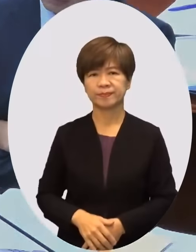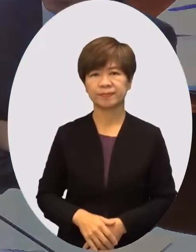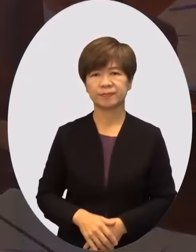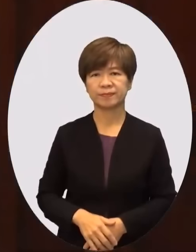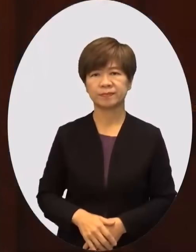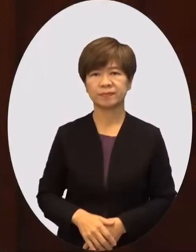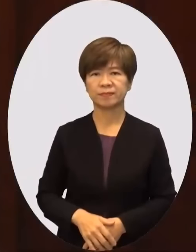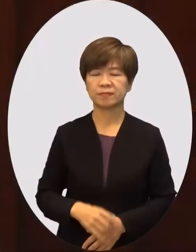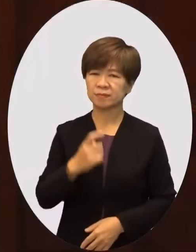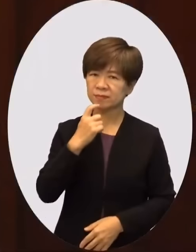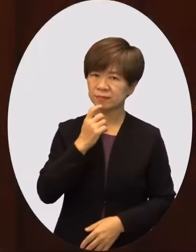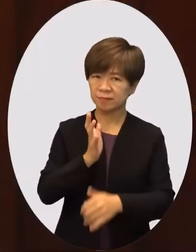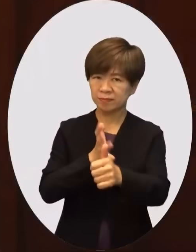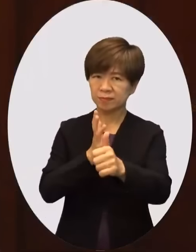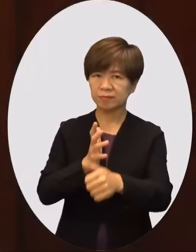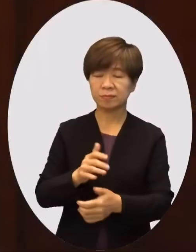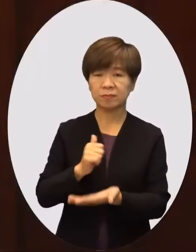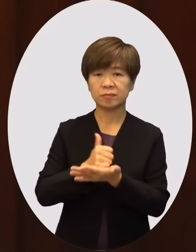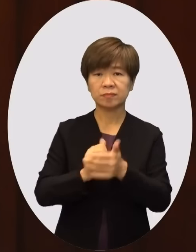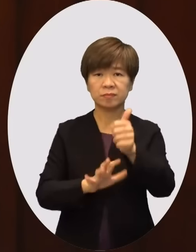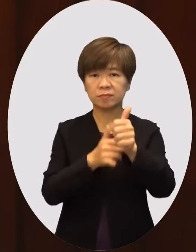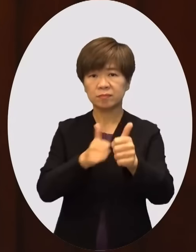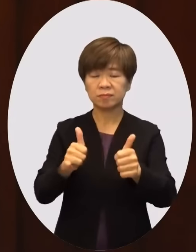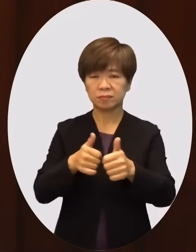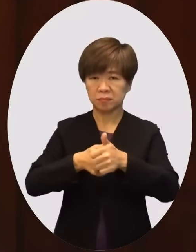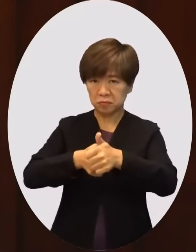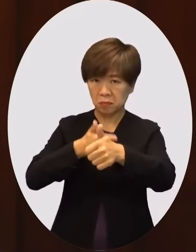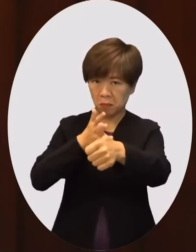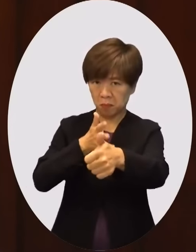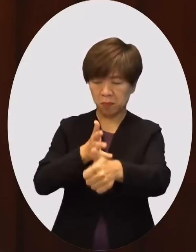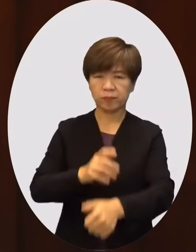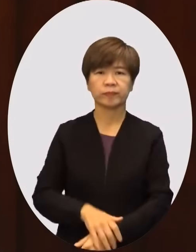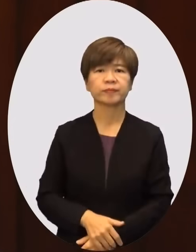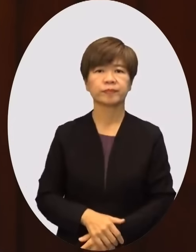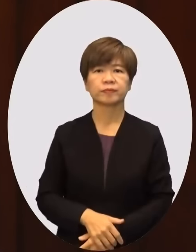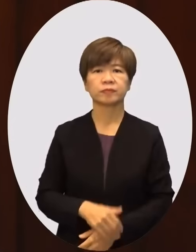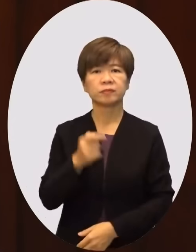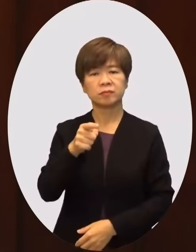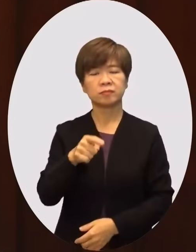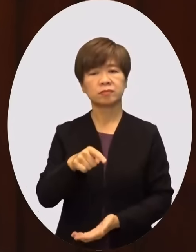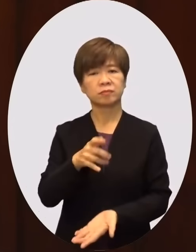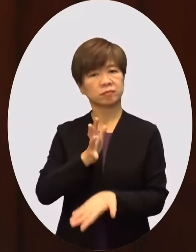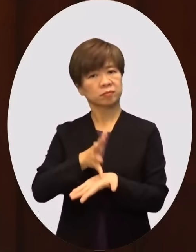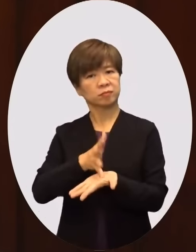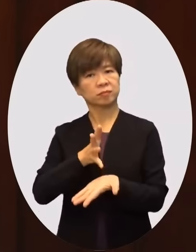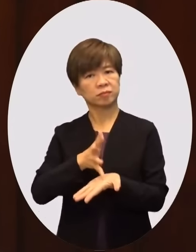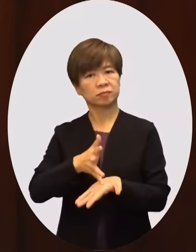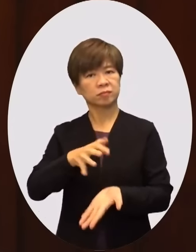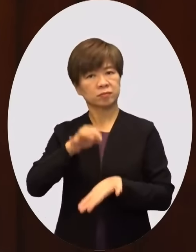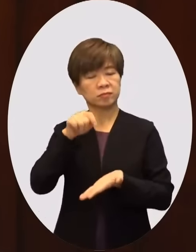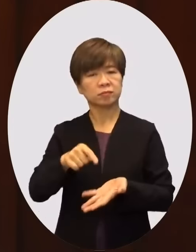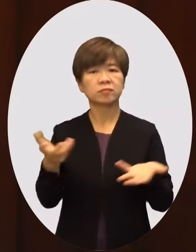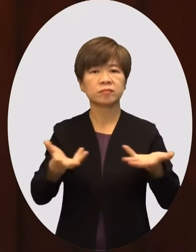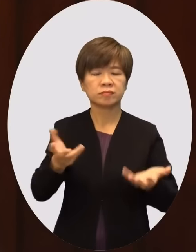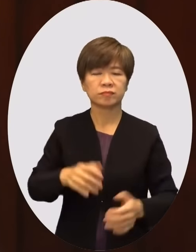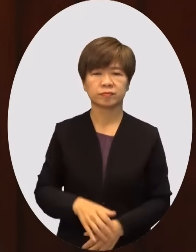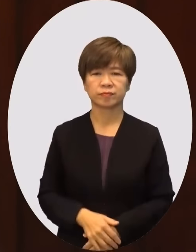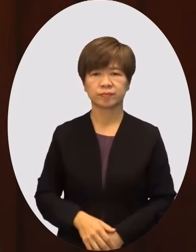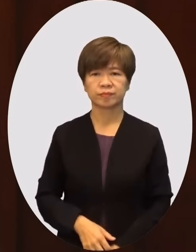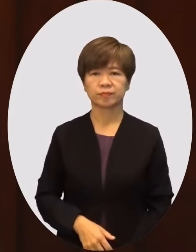解他的争议哈。那翁委员，我冒昧再往下追问哈。如果照您这样子讲的话，以这个案子来讲，就